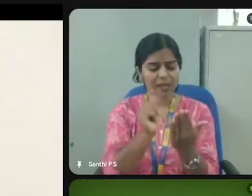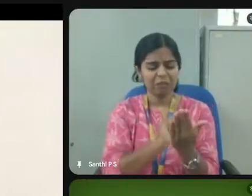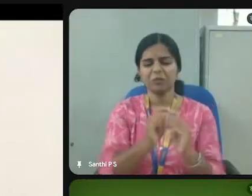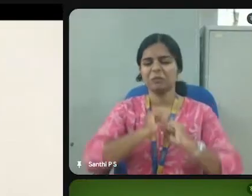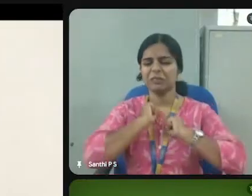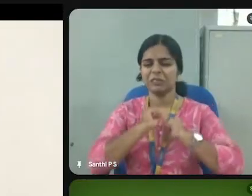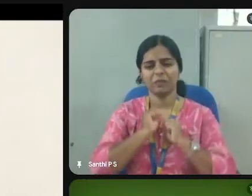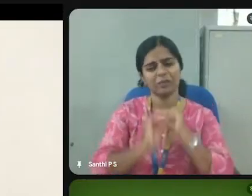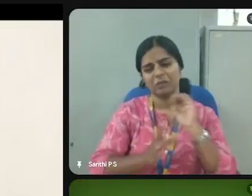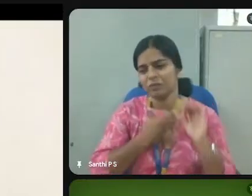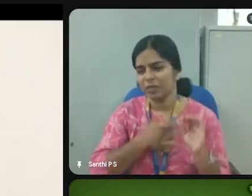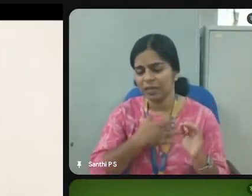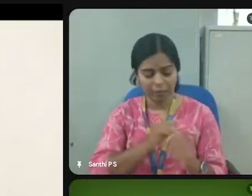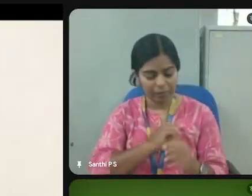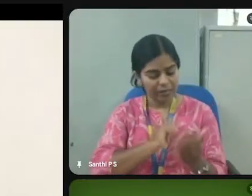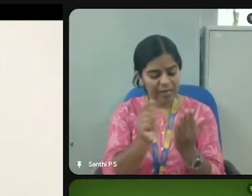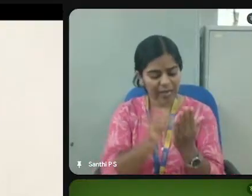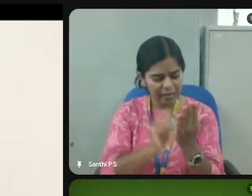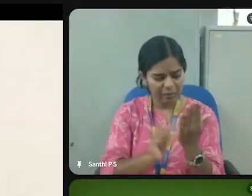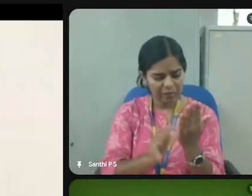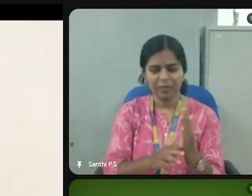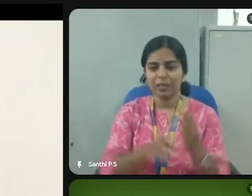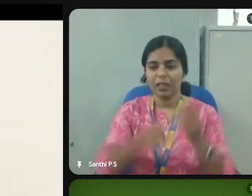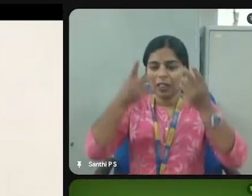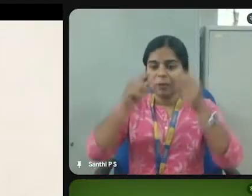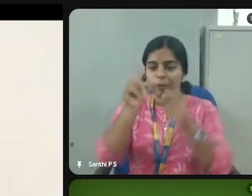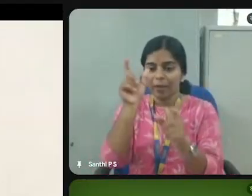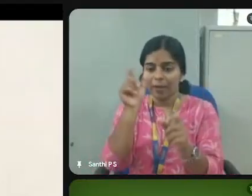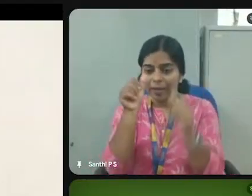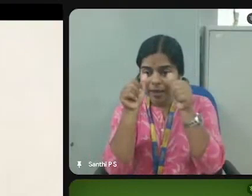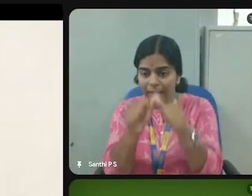പ്രയാസം നേരിടുന്നു. എഴുതുമ്പോൾ തന്നെ തലതിരിച്ചെഴുതുക,